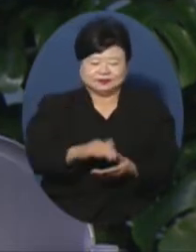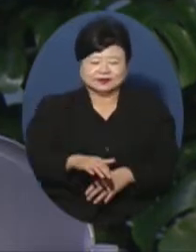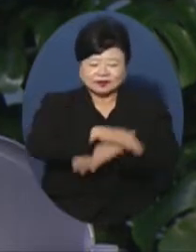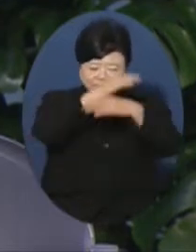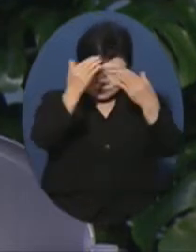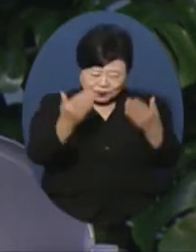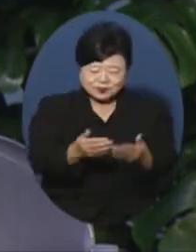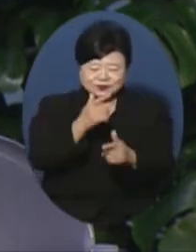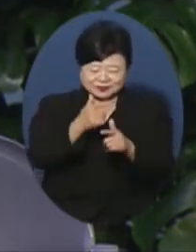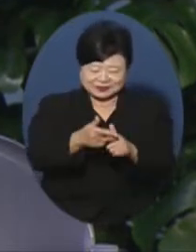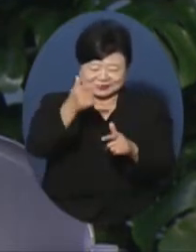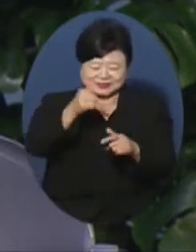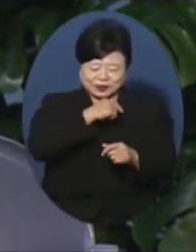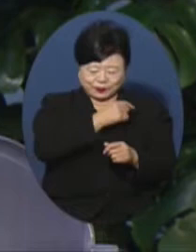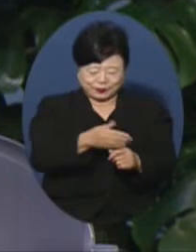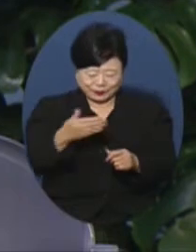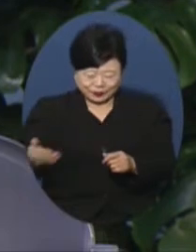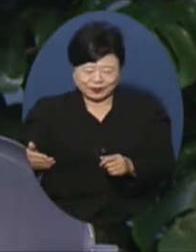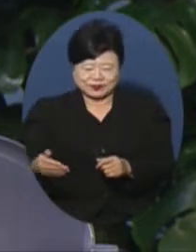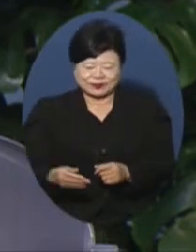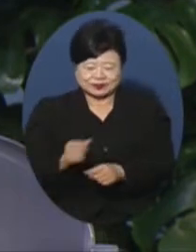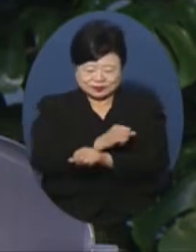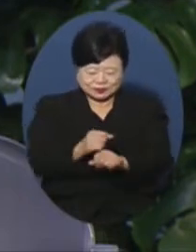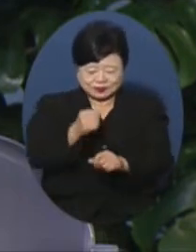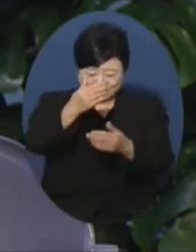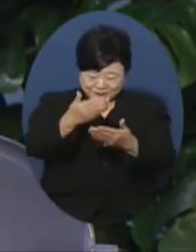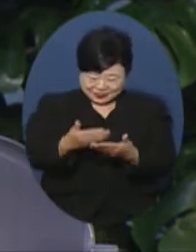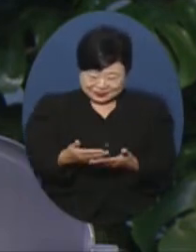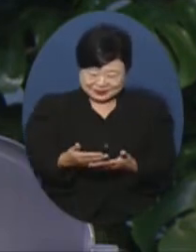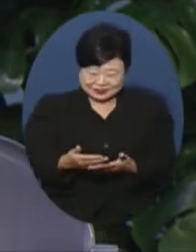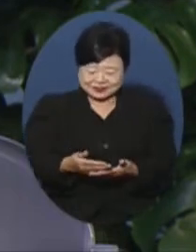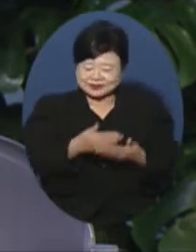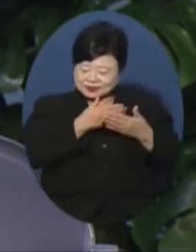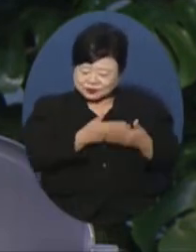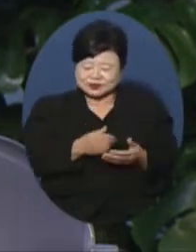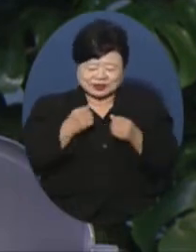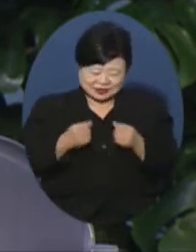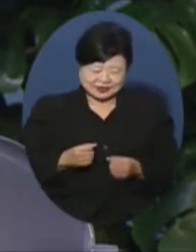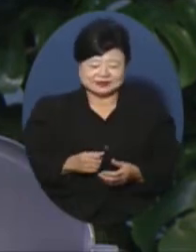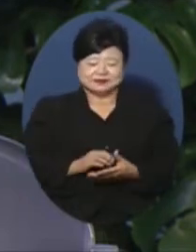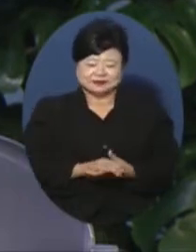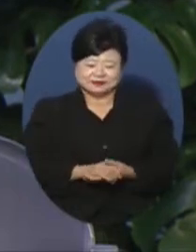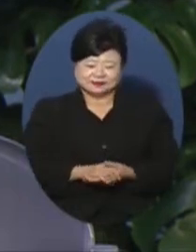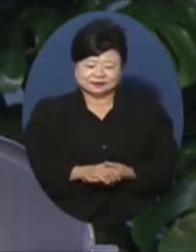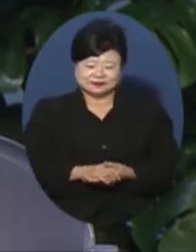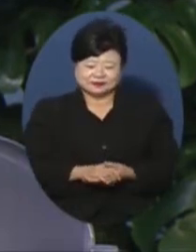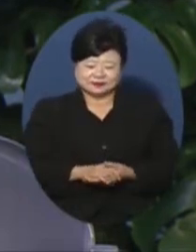여러분은 모두 예수님의 보혈로 속량함을 받은 존재인 것입니다.